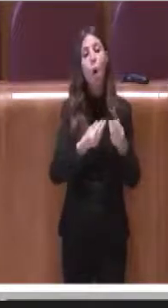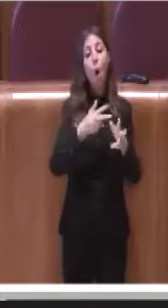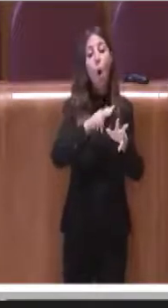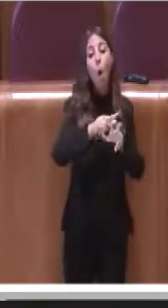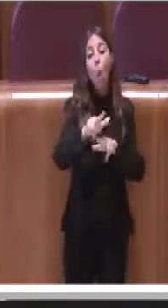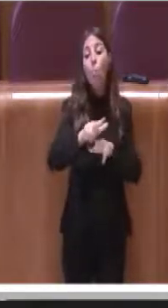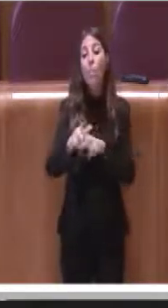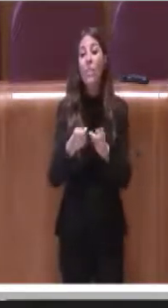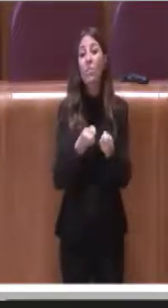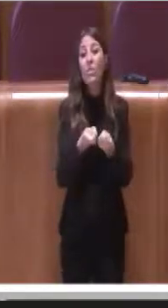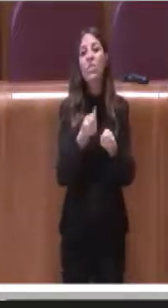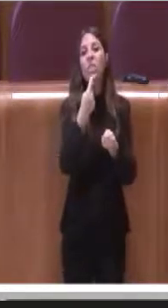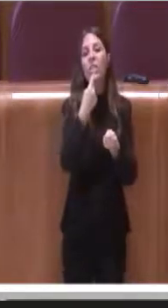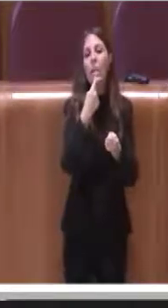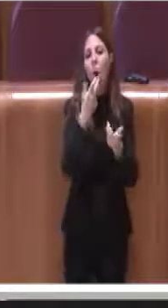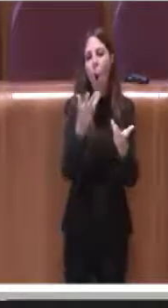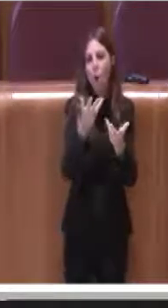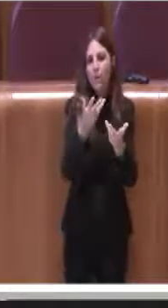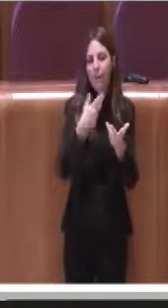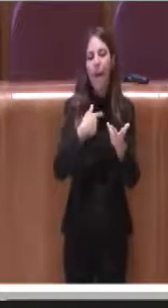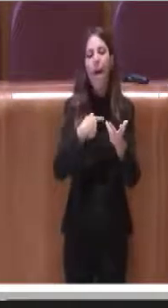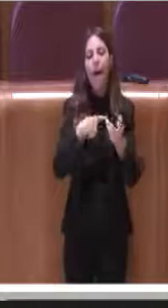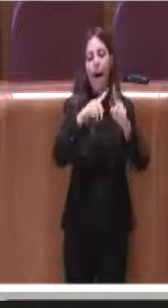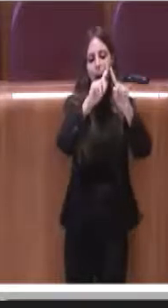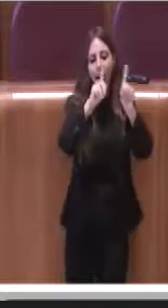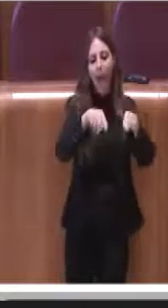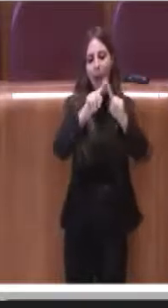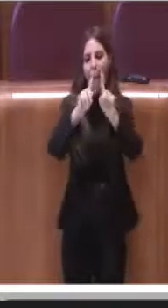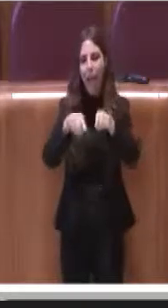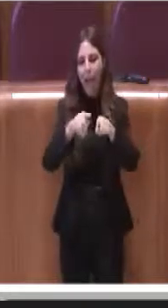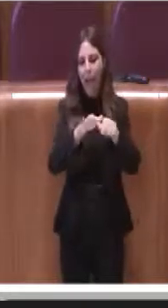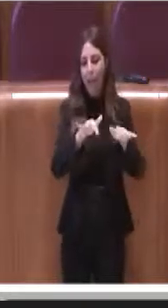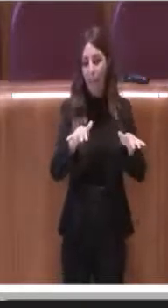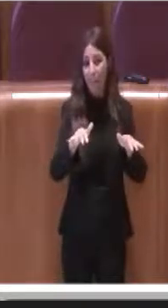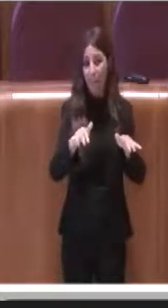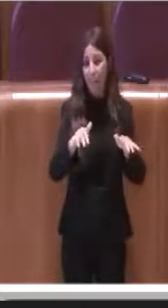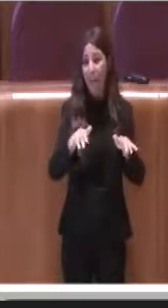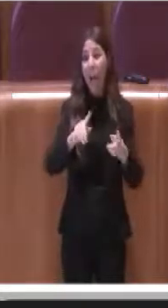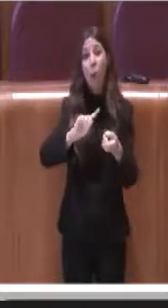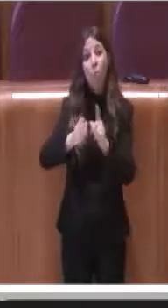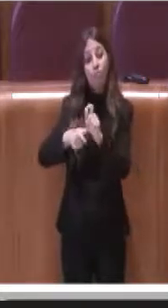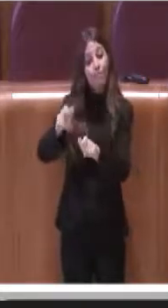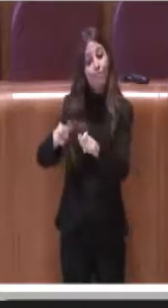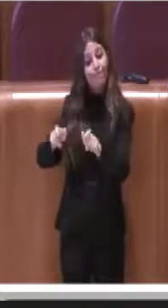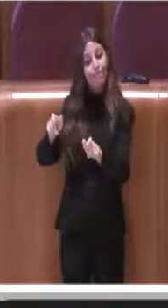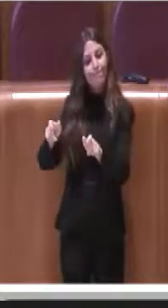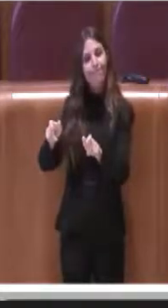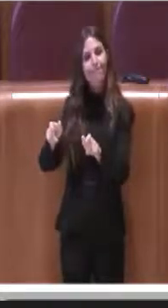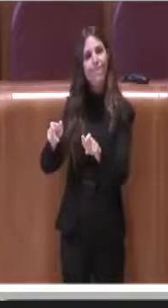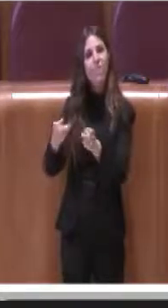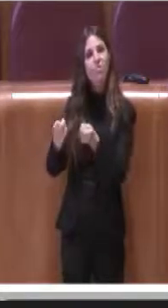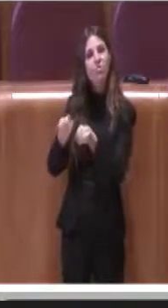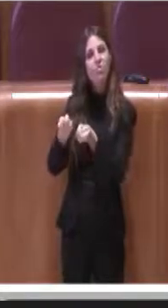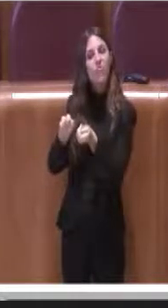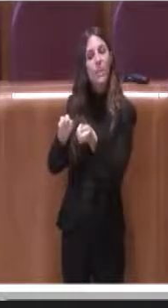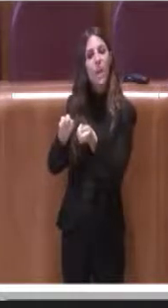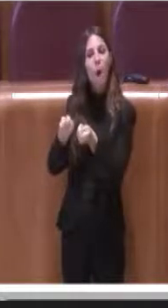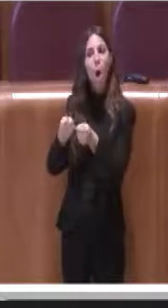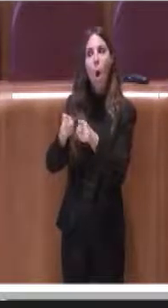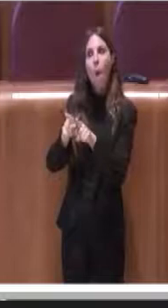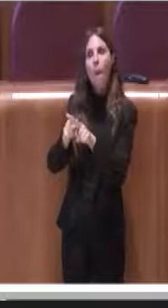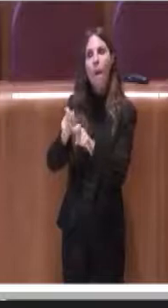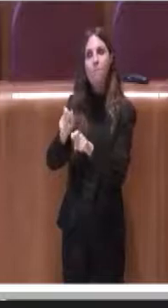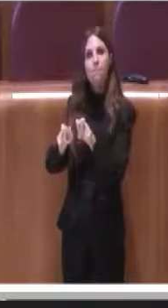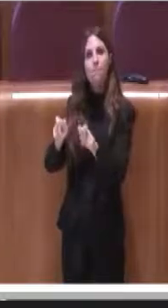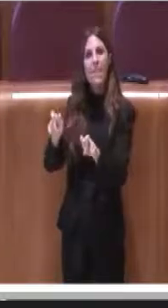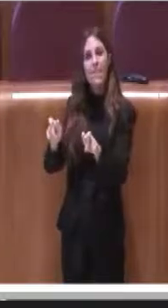soltanto gli apparecchi. Queste persone sono diventate purtroppo il capro espiatorio, o meglio le persone